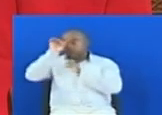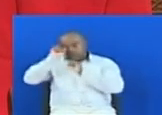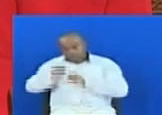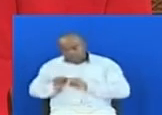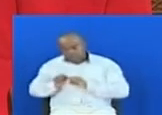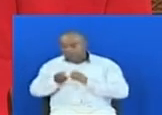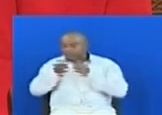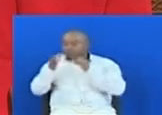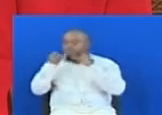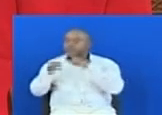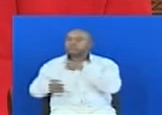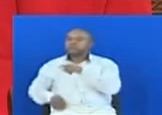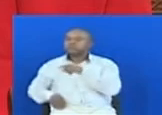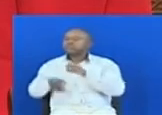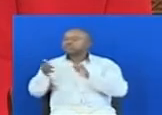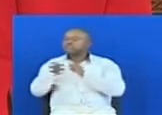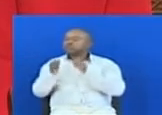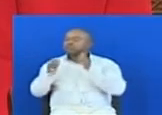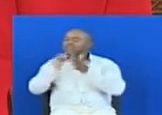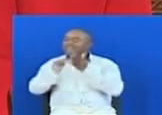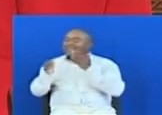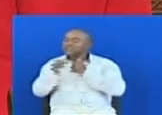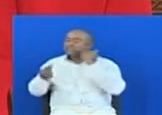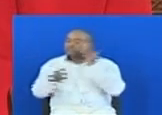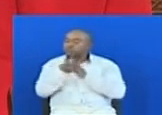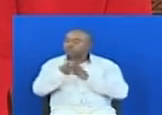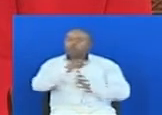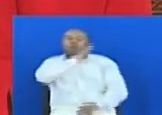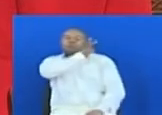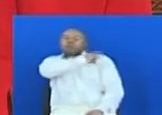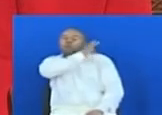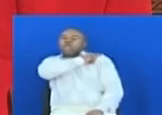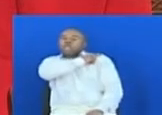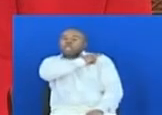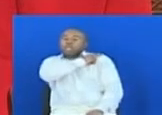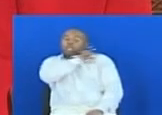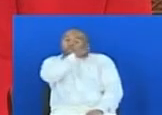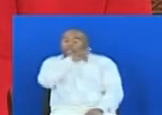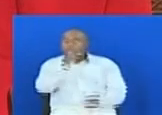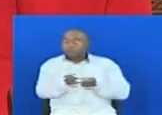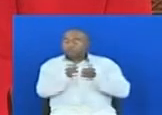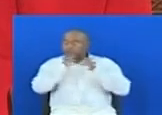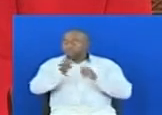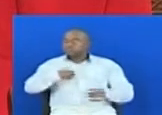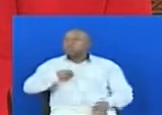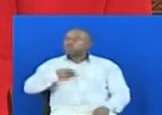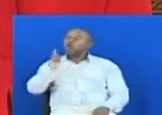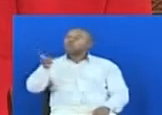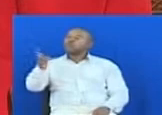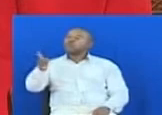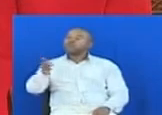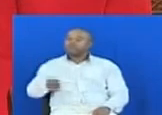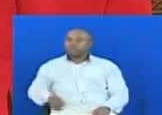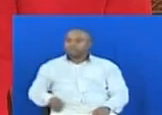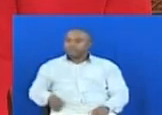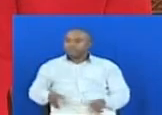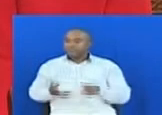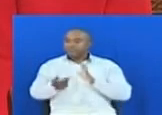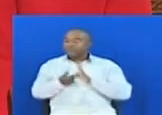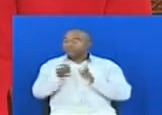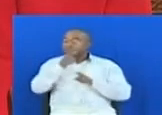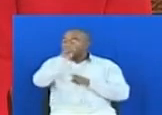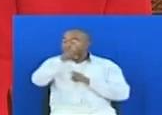kulikoni na kilichotokea ni kitu gani. Maki haya mambo ndio ya kukemewa. Amesema Mheshimiwa Lijualikali, sanaa